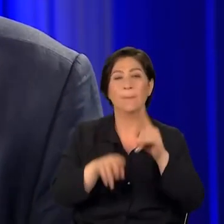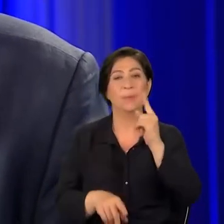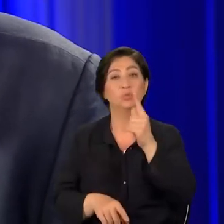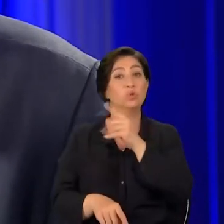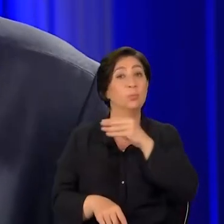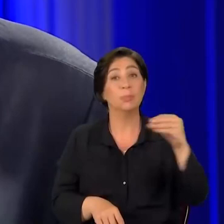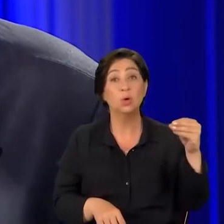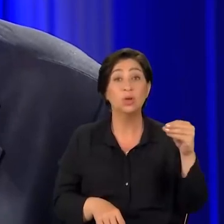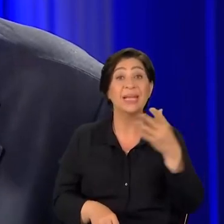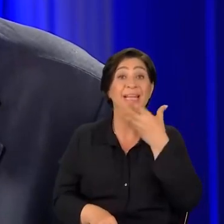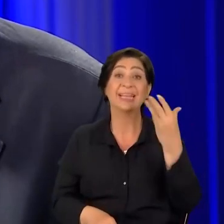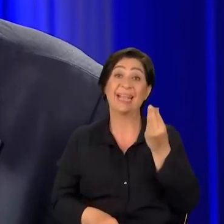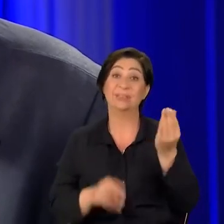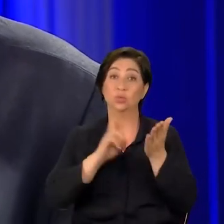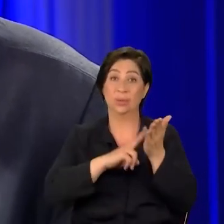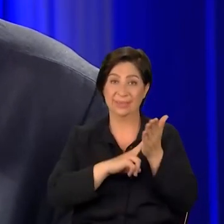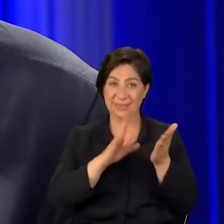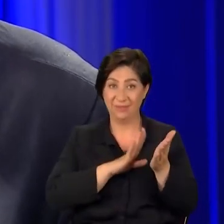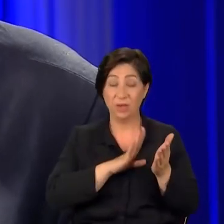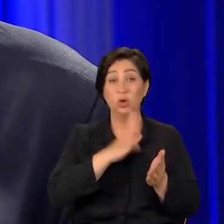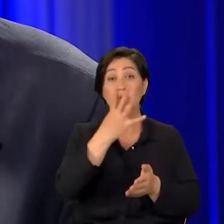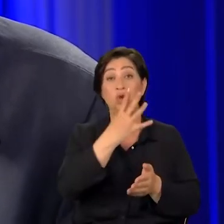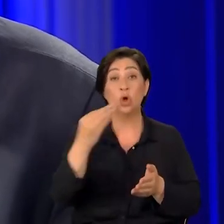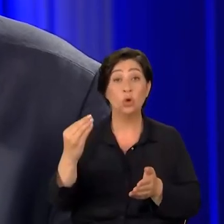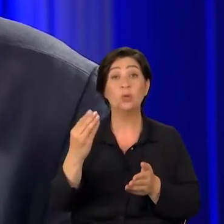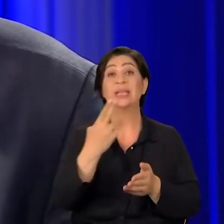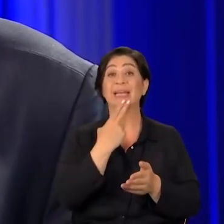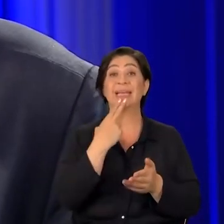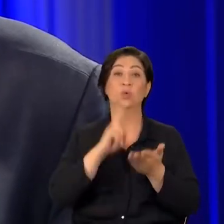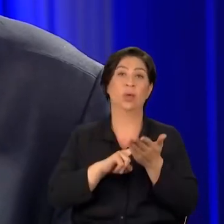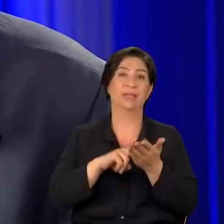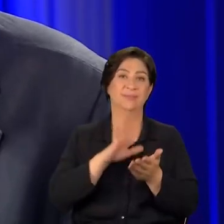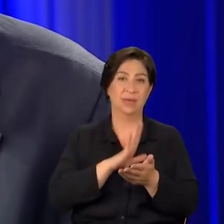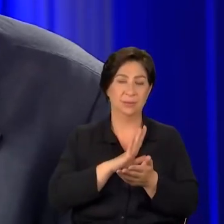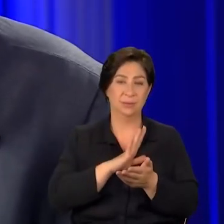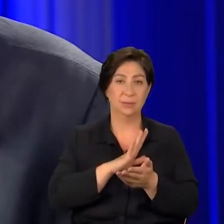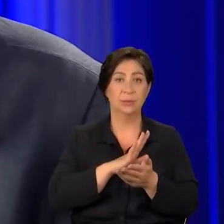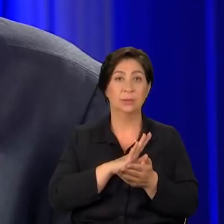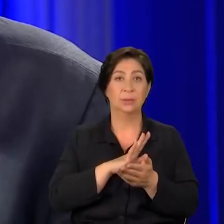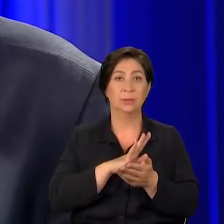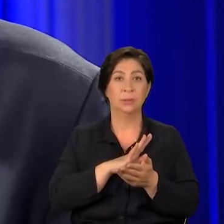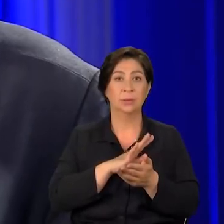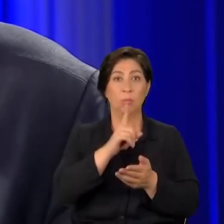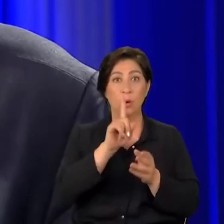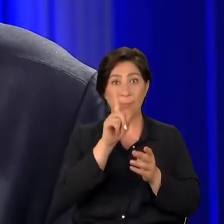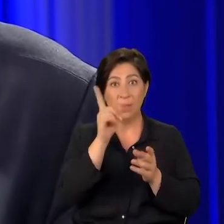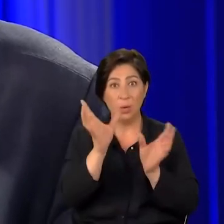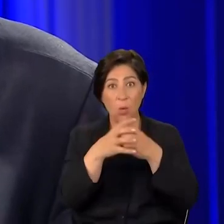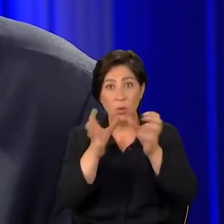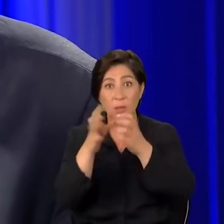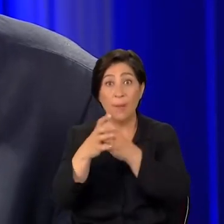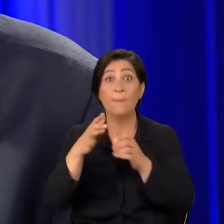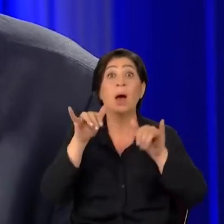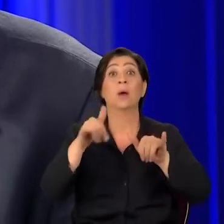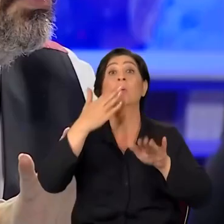yaklaşık 1,5 milyon civarında genç üyesi var. 4 milyon civarında da kadın üyesi var. Peki, böyle bir örgütlenme